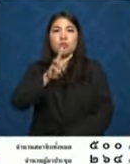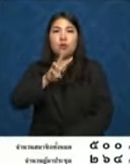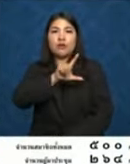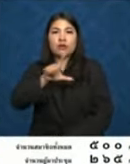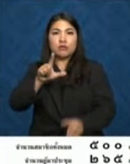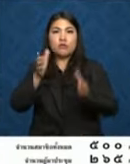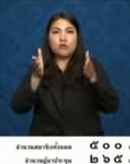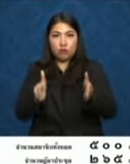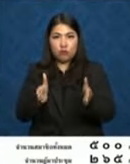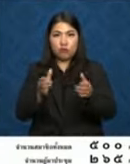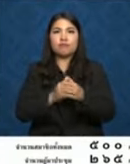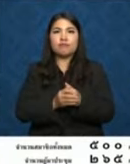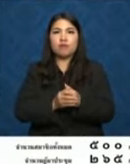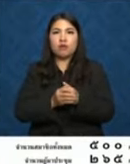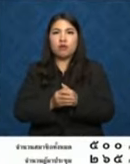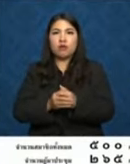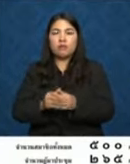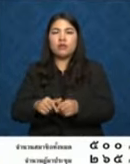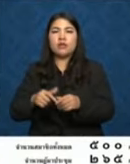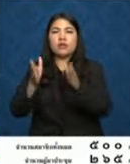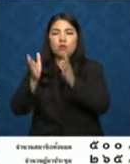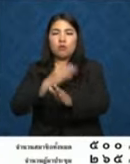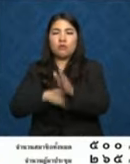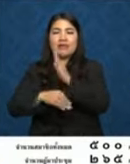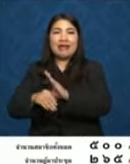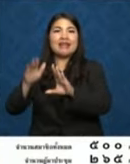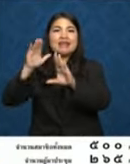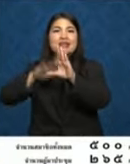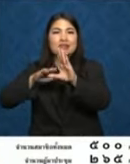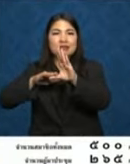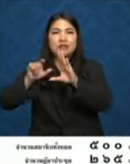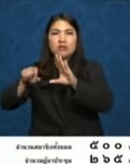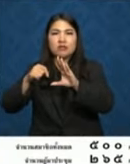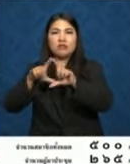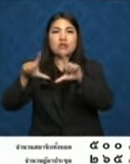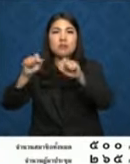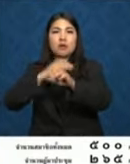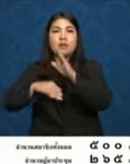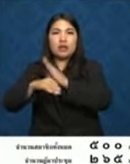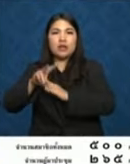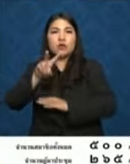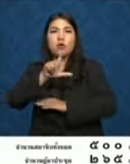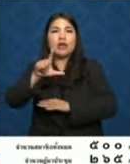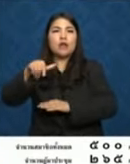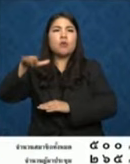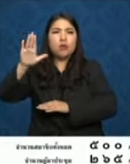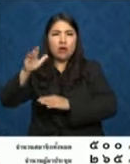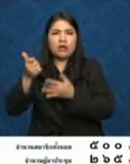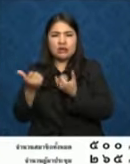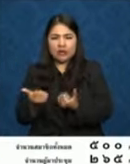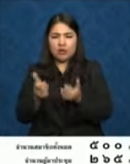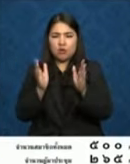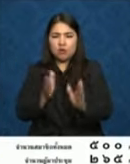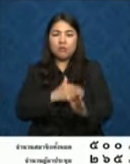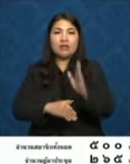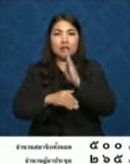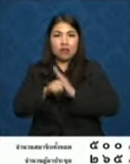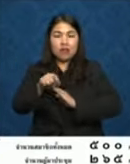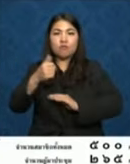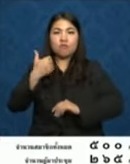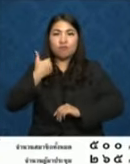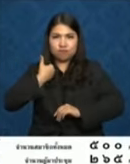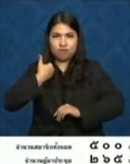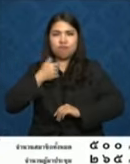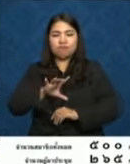ยมีคนพิการที่ขึ้นทะเบียนอยู่จำนวน2ล้าน2แสนคนในจำนวนคนพิการกว่า2ล้านคนนั้นจะมีจำน